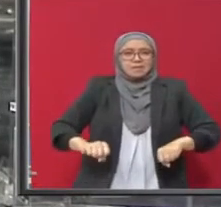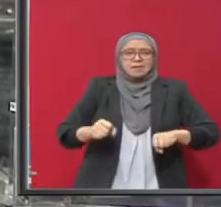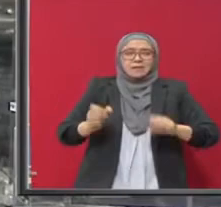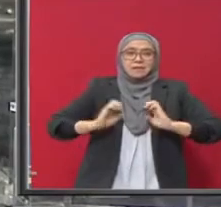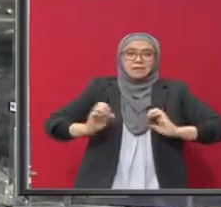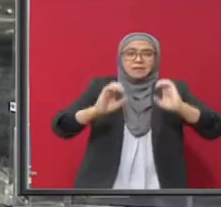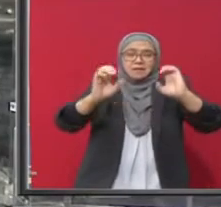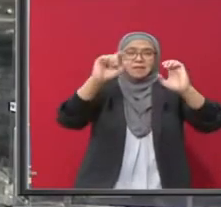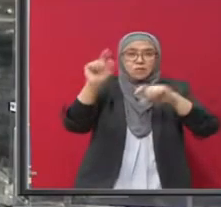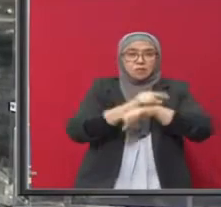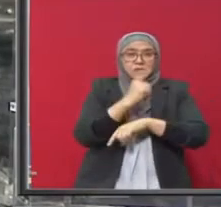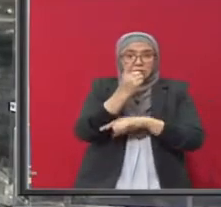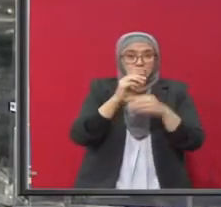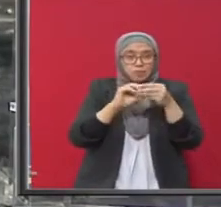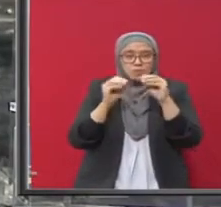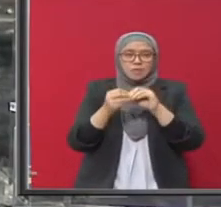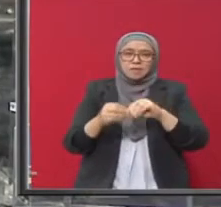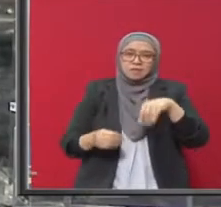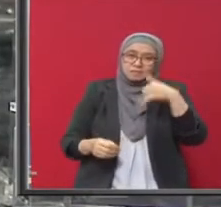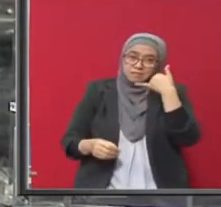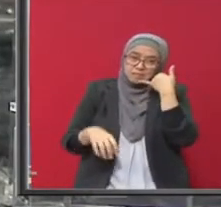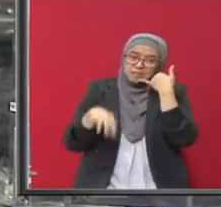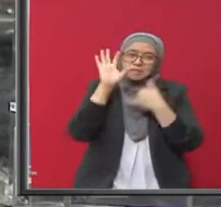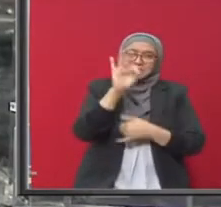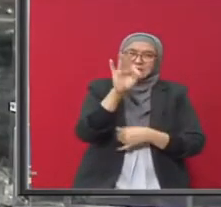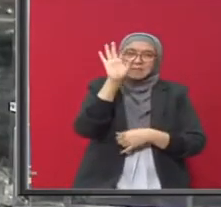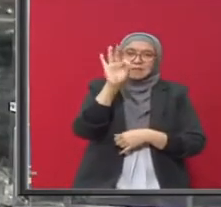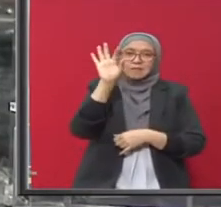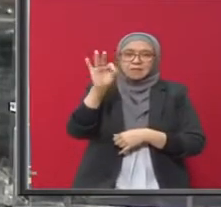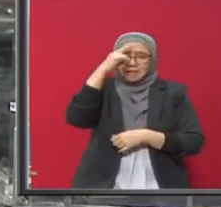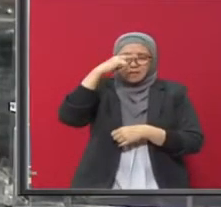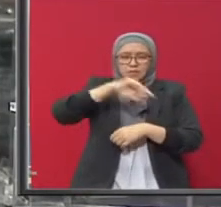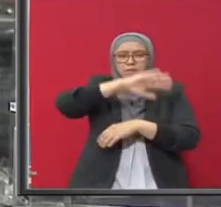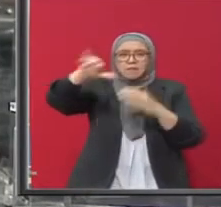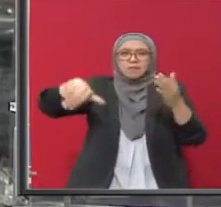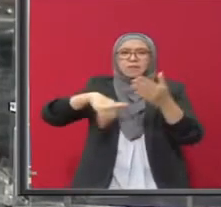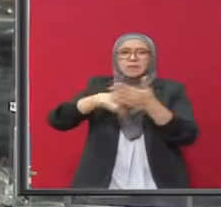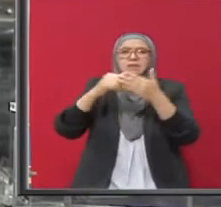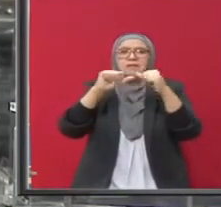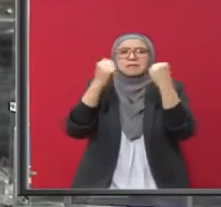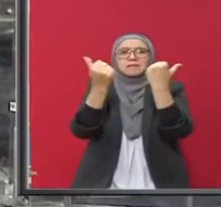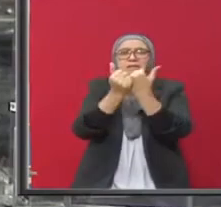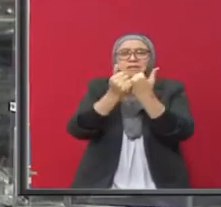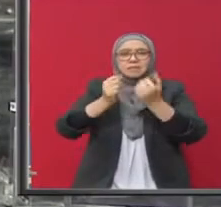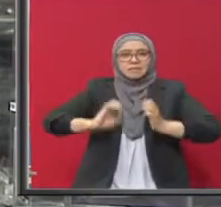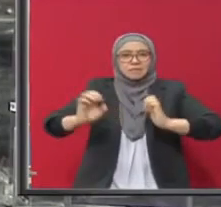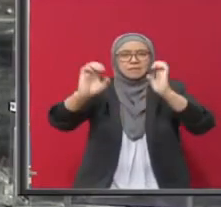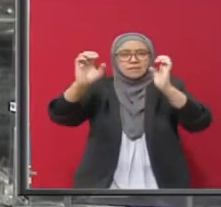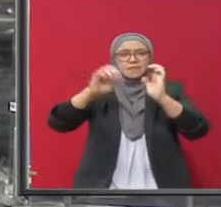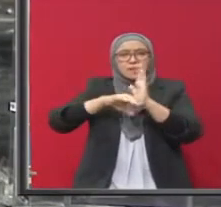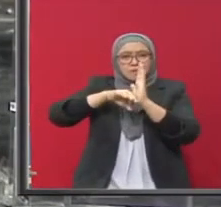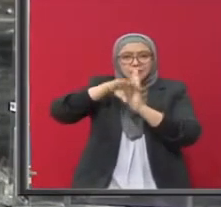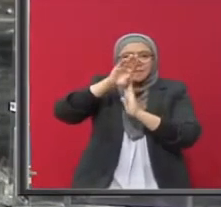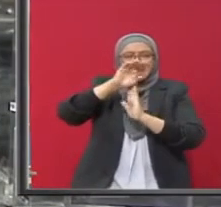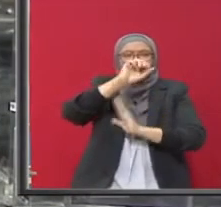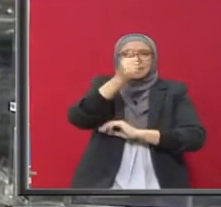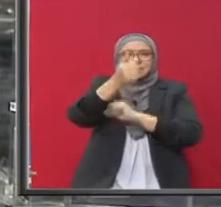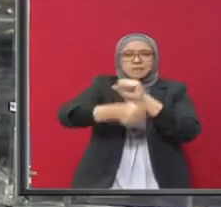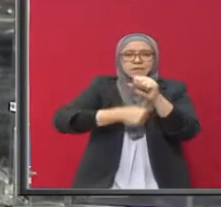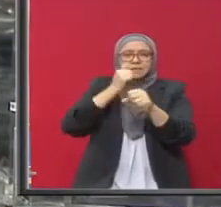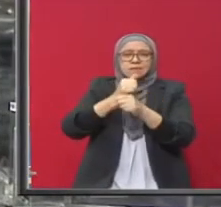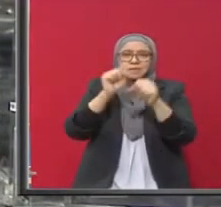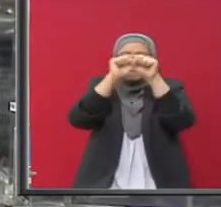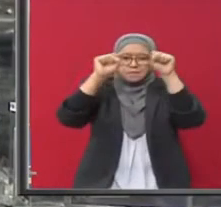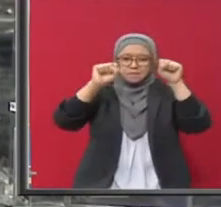iaitu 999 bagi semua agensi kecemasan semenjak tahun 2007. Telah lebih 10 tahun sistem ini